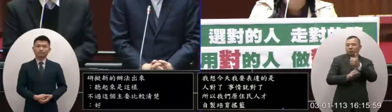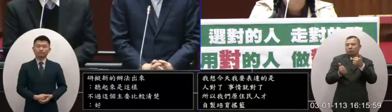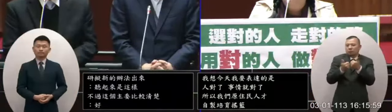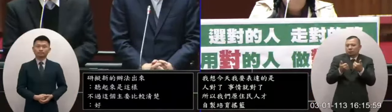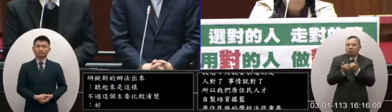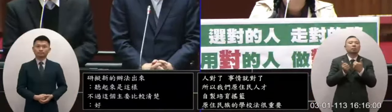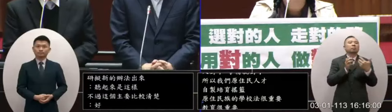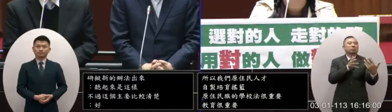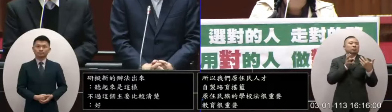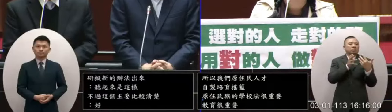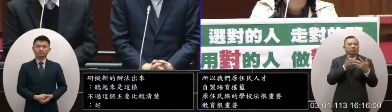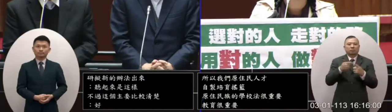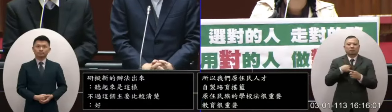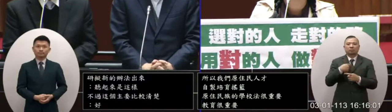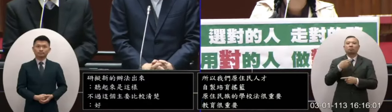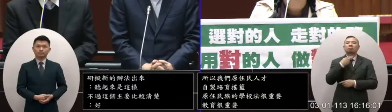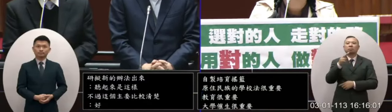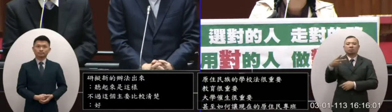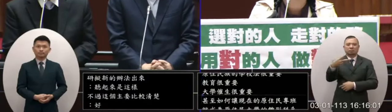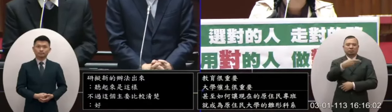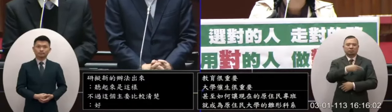询，再来一一的。